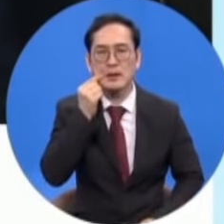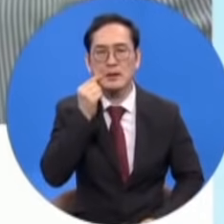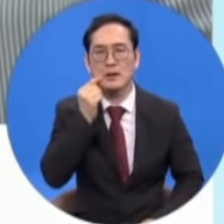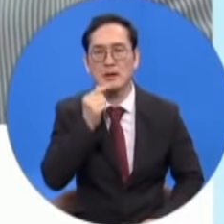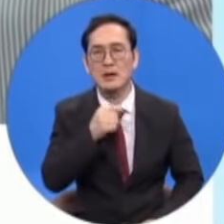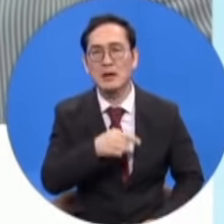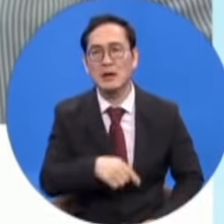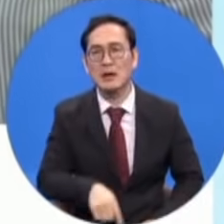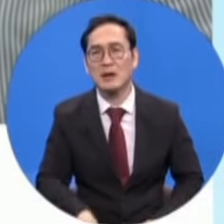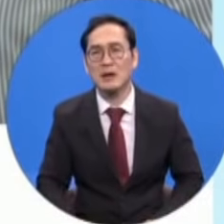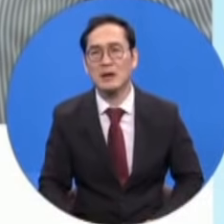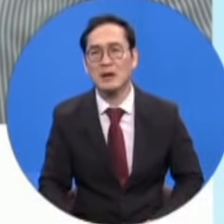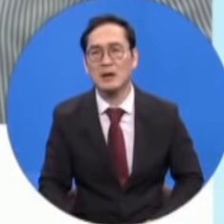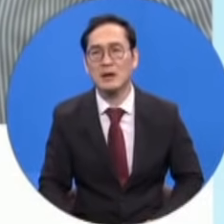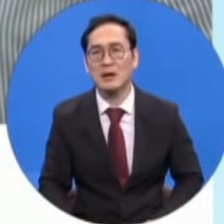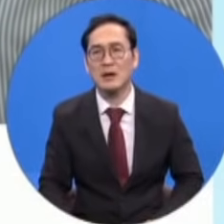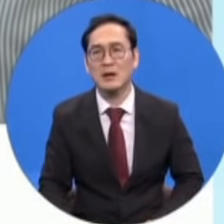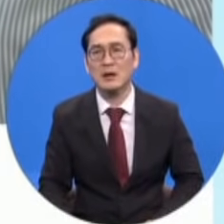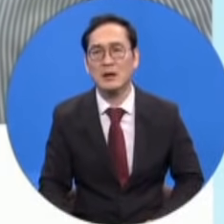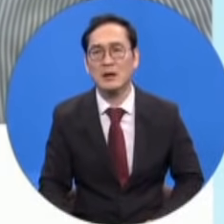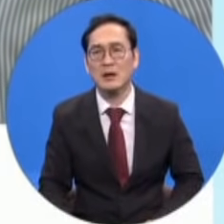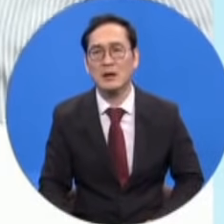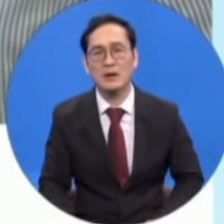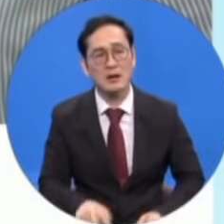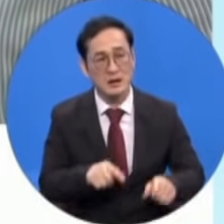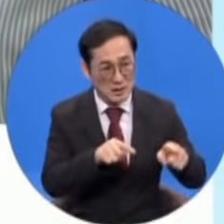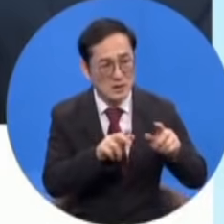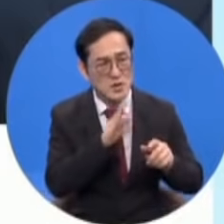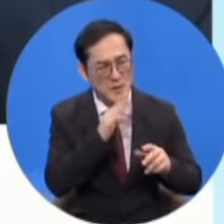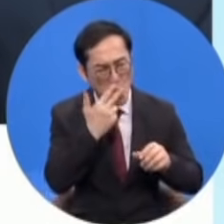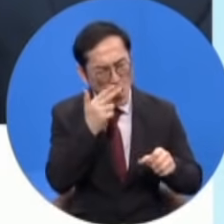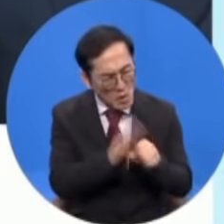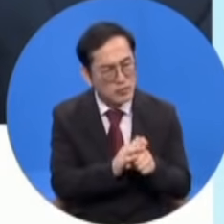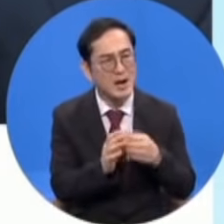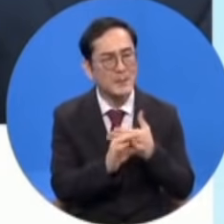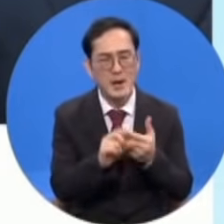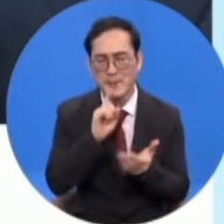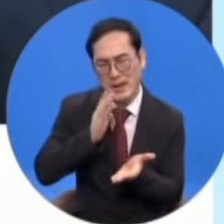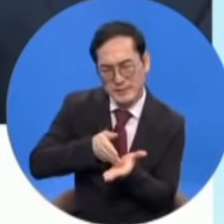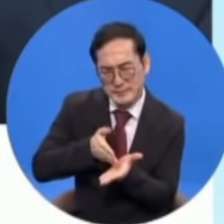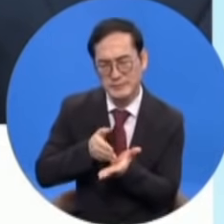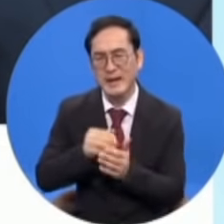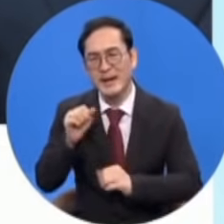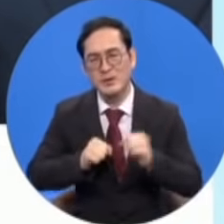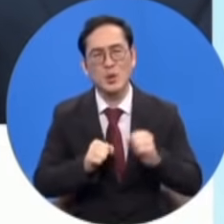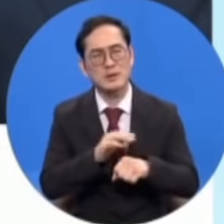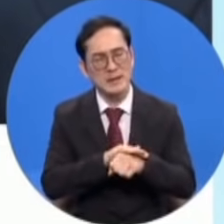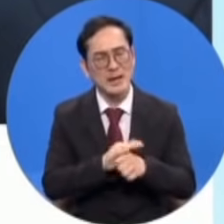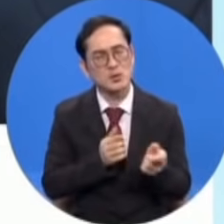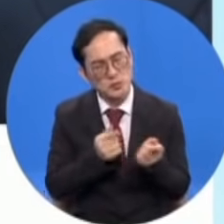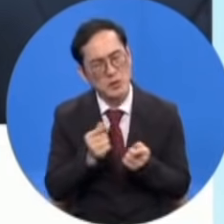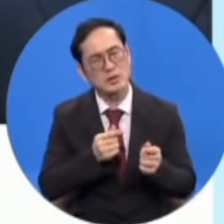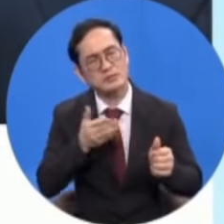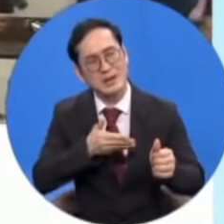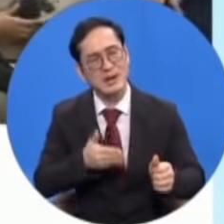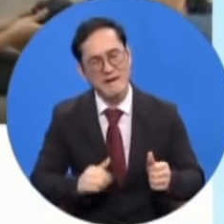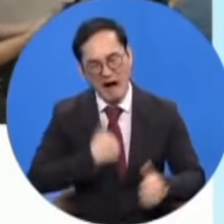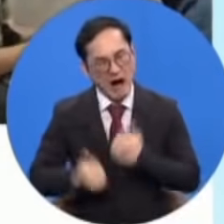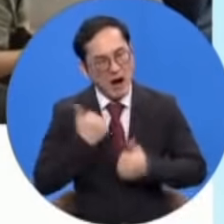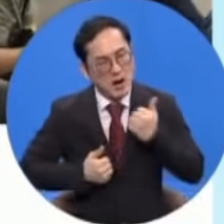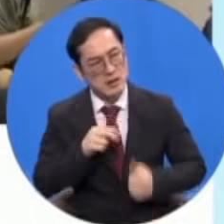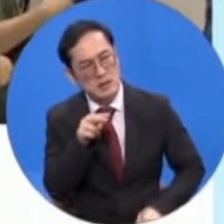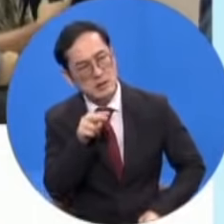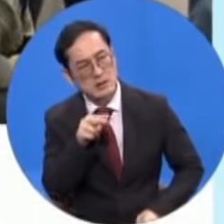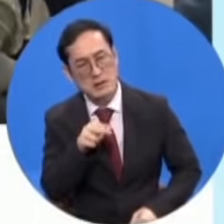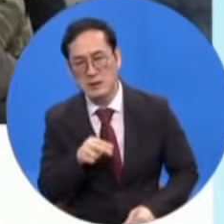져 부분에 대해서 어브 타 본인이 정말 억울하다며 는 좀 언변이 라던데 행동을 좀 자제를 해 주셔야 국민들의 불안감도